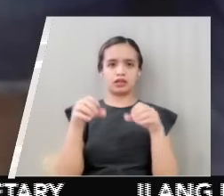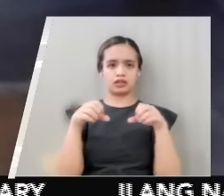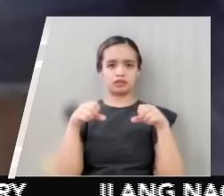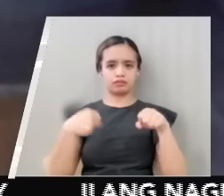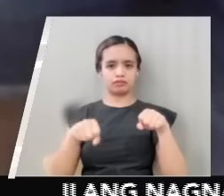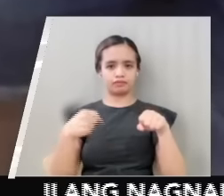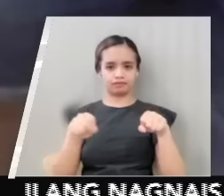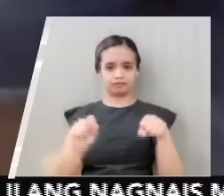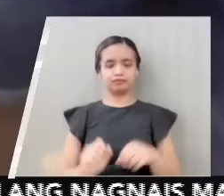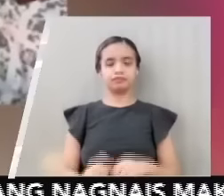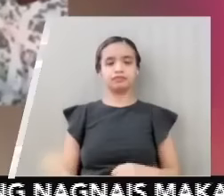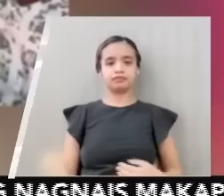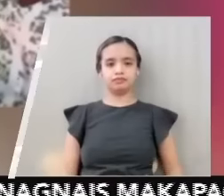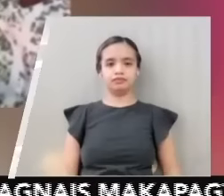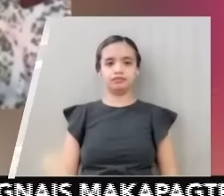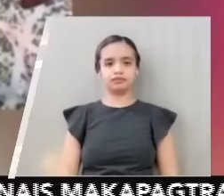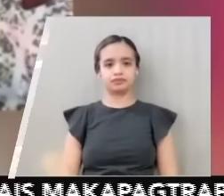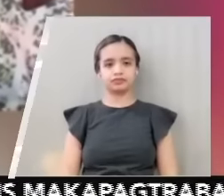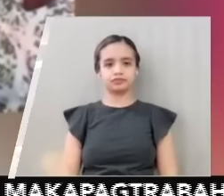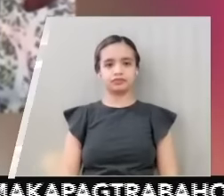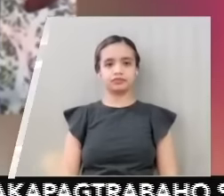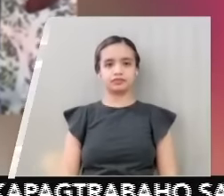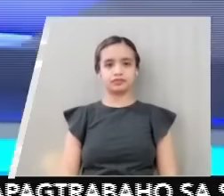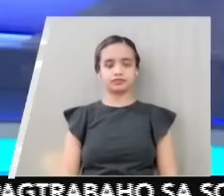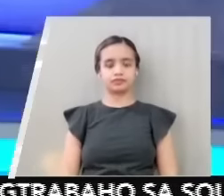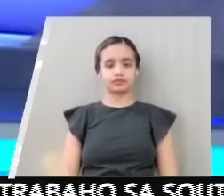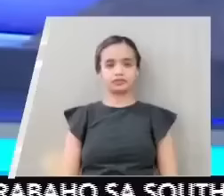Mav Gonzalez, nakatutok, 24 oras.